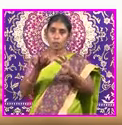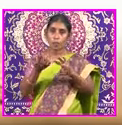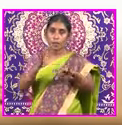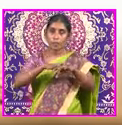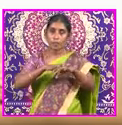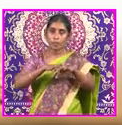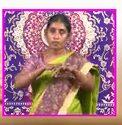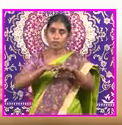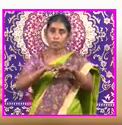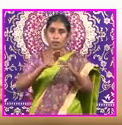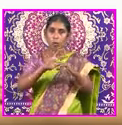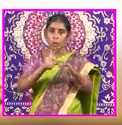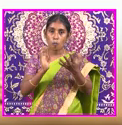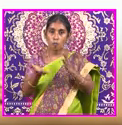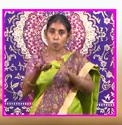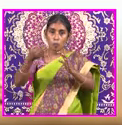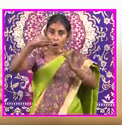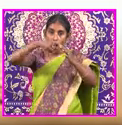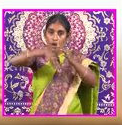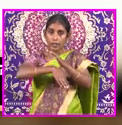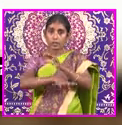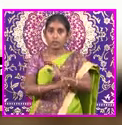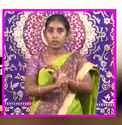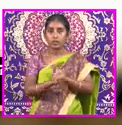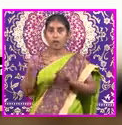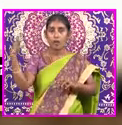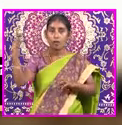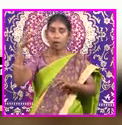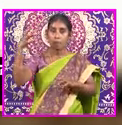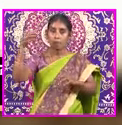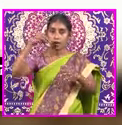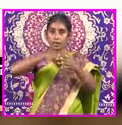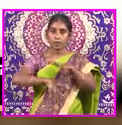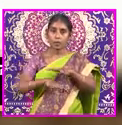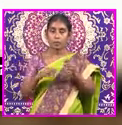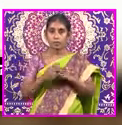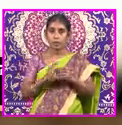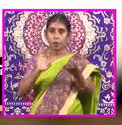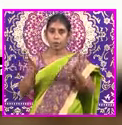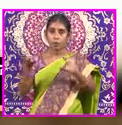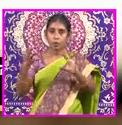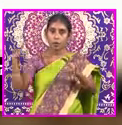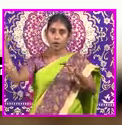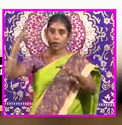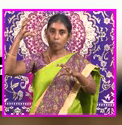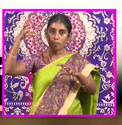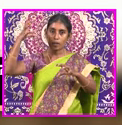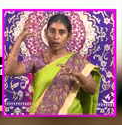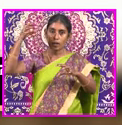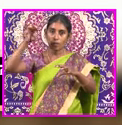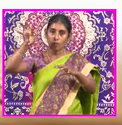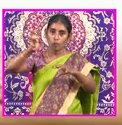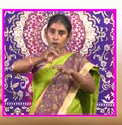உள்ள வெப்பமானது புவியோட கீழ் அடுக்குக்கு கடத்தப்படுகிறது, இது வந்து வெப்ப கடத்தல், கண்டக்ஷன் சொல்லுவோம். நெக்ஸ்ட் ஒன்